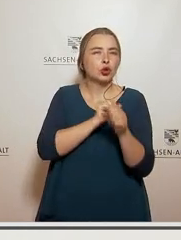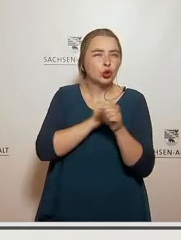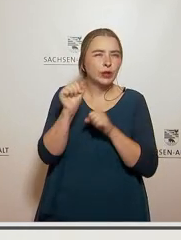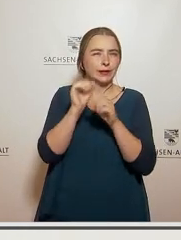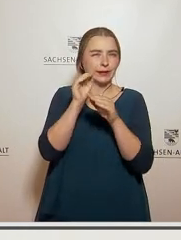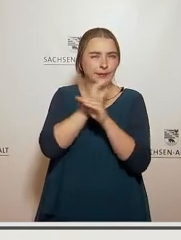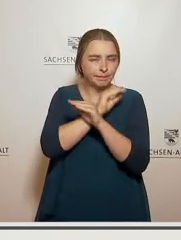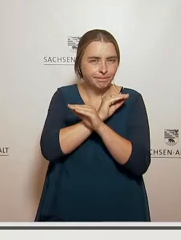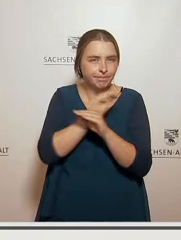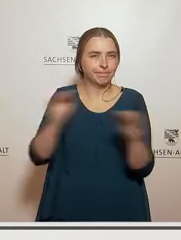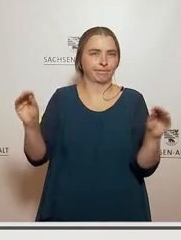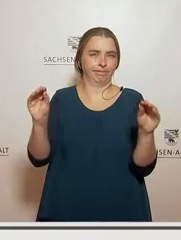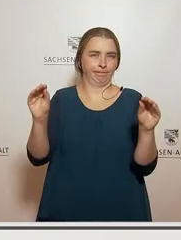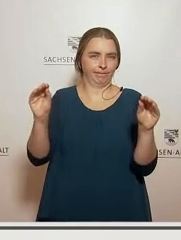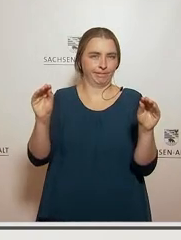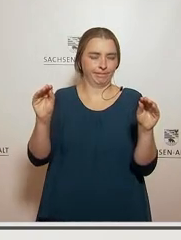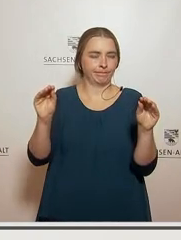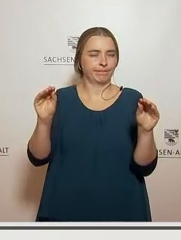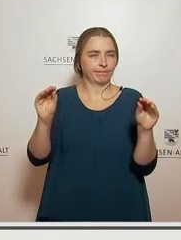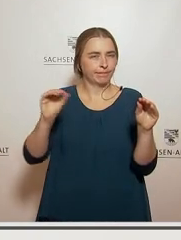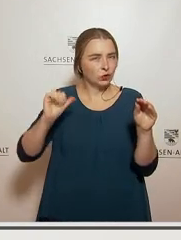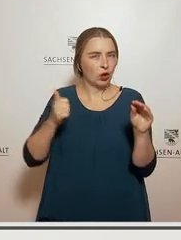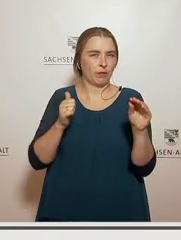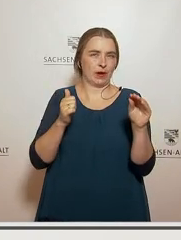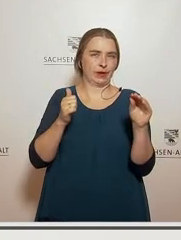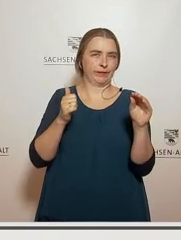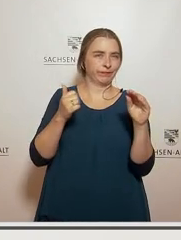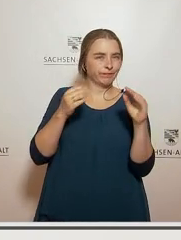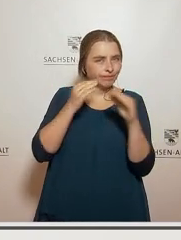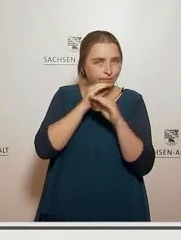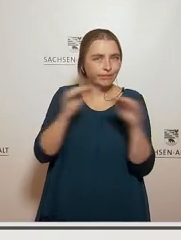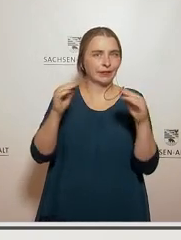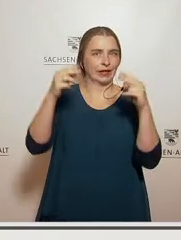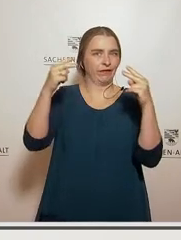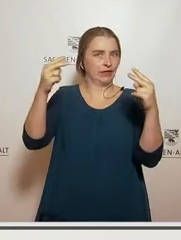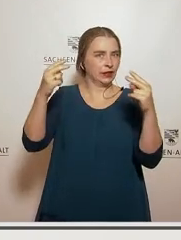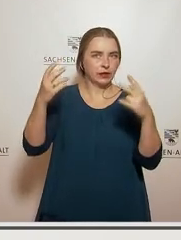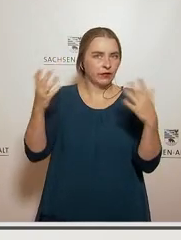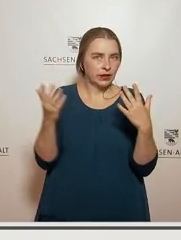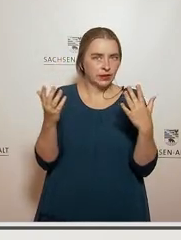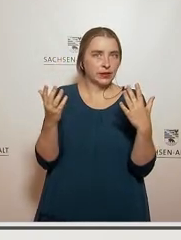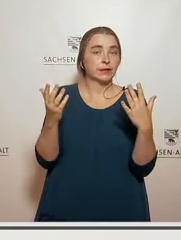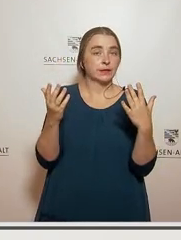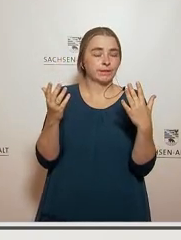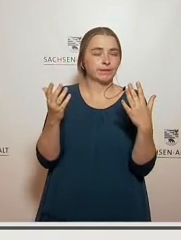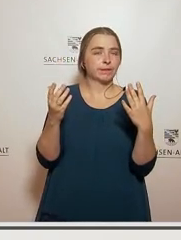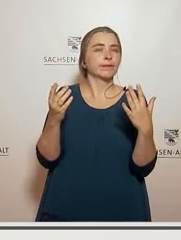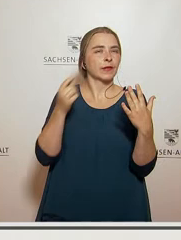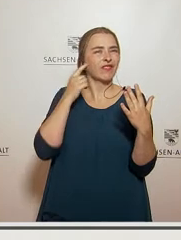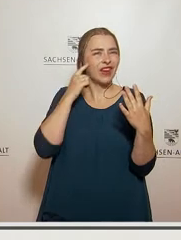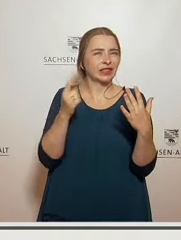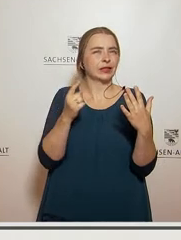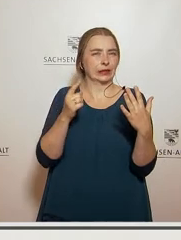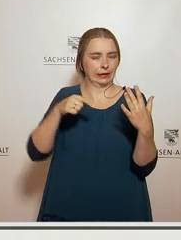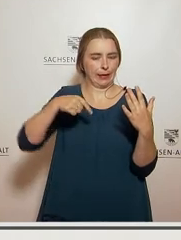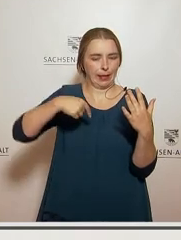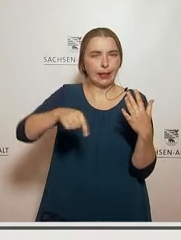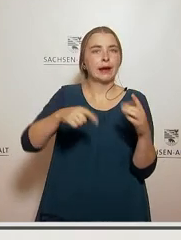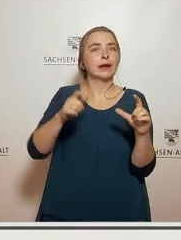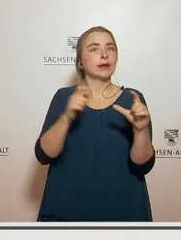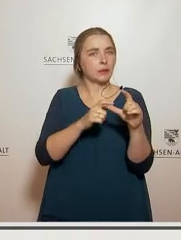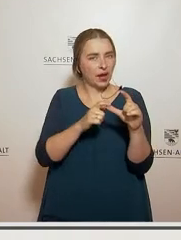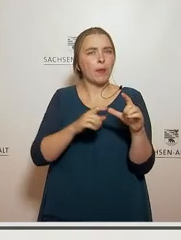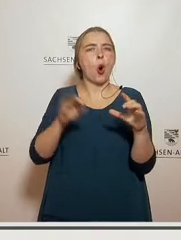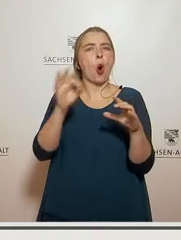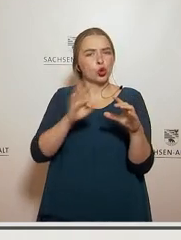Appell richten. Wir sind aber nach wie vor vorbereitet, dass wir auch über den September, Oktober hinaus Impfungen